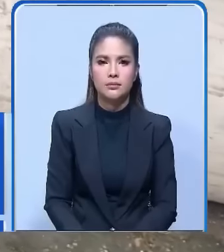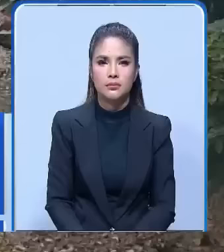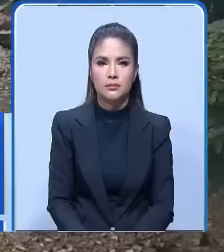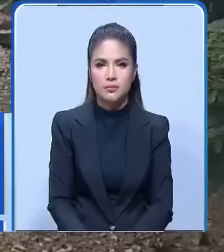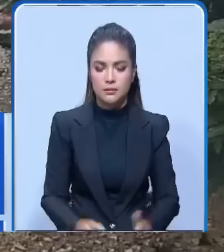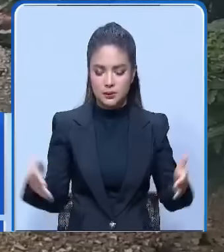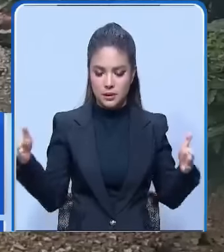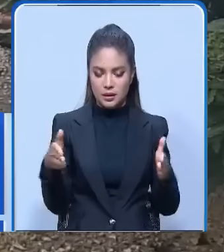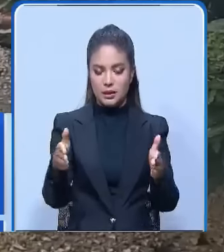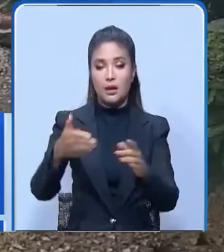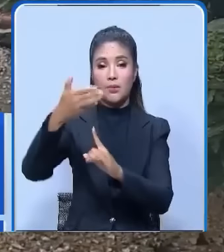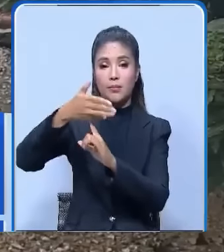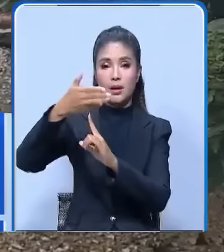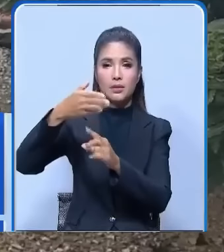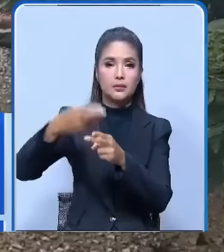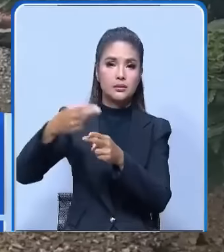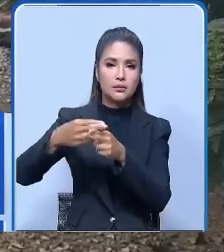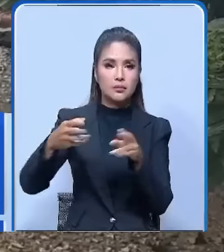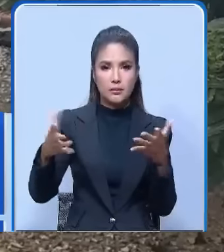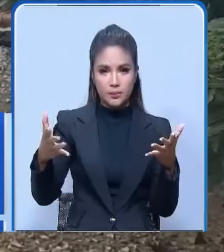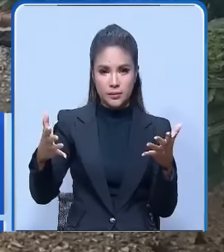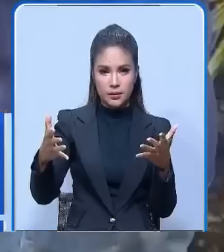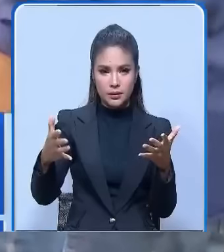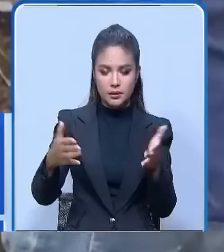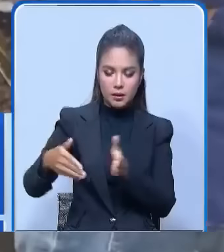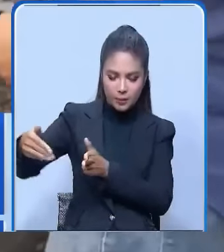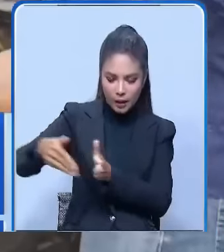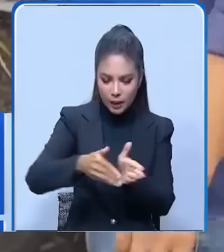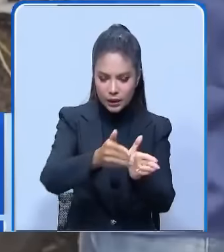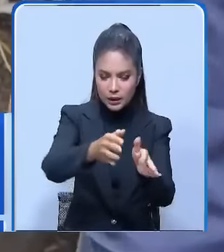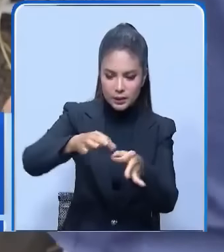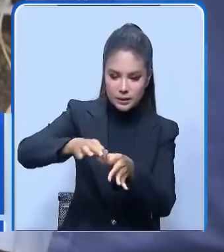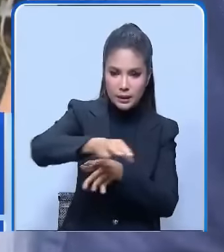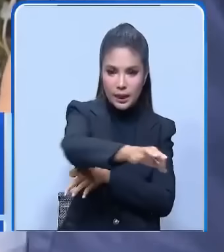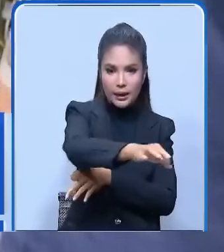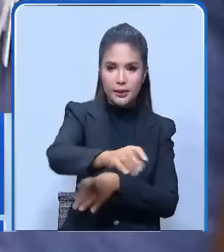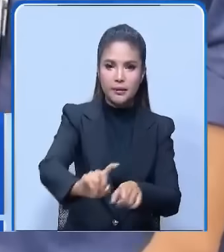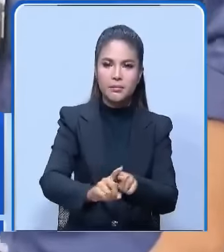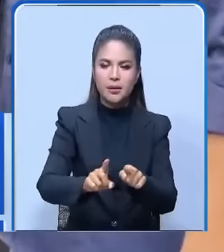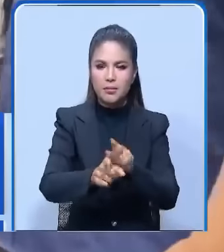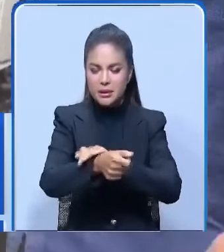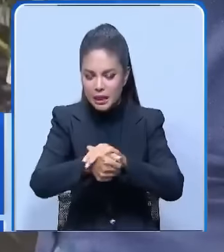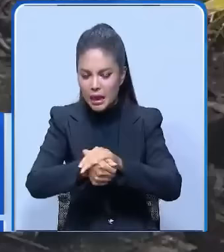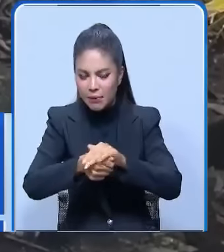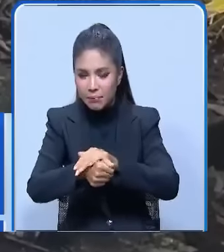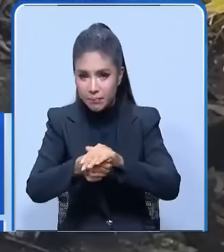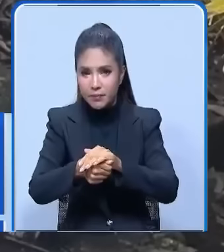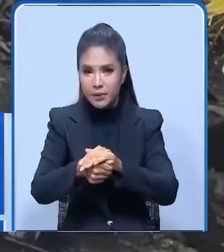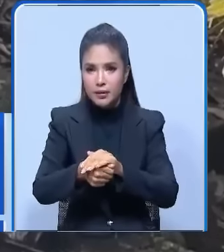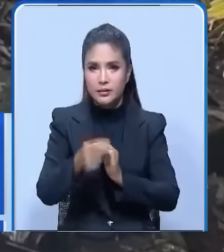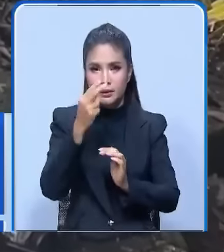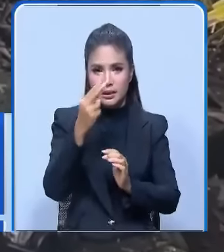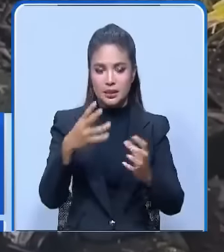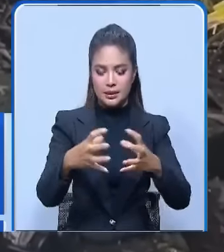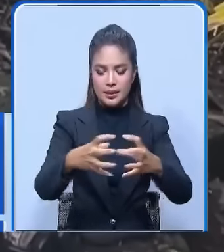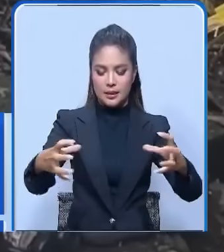ติดป้ายชื่อด้วยอยู่ลึกจากถนนใหญ่เข้าไปในป่ารกร้างเหมือนเป็นสถานที่ชำแหละรถอะค่ะแล้วไปเจอหลักฐานเป็นถังก๊าซจำนวน6